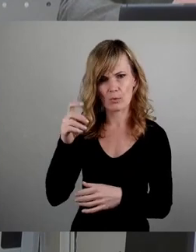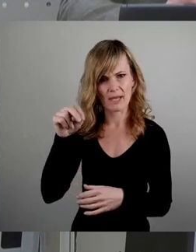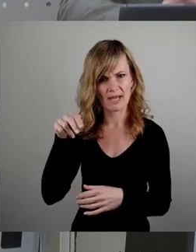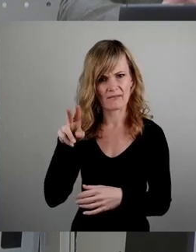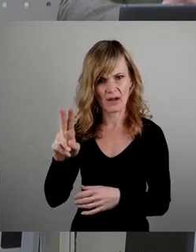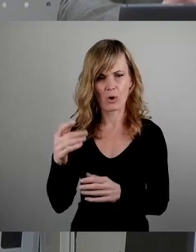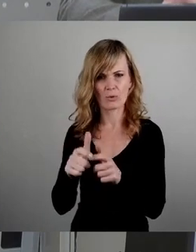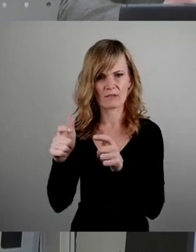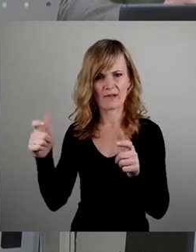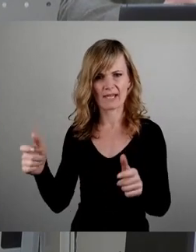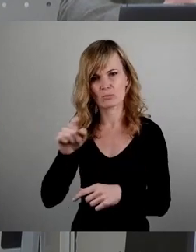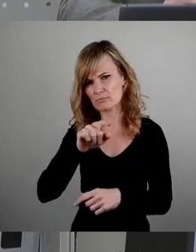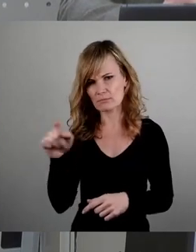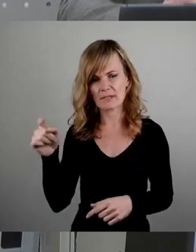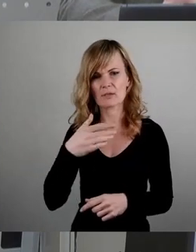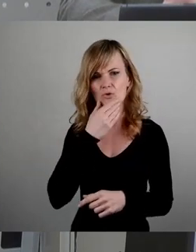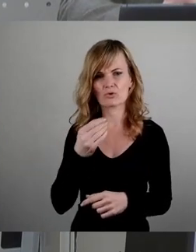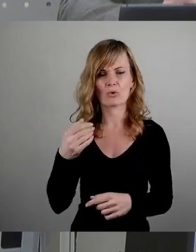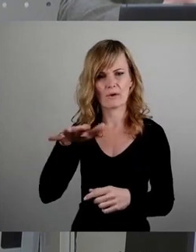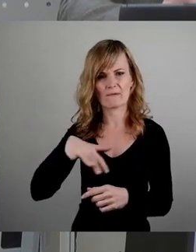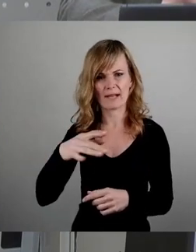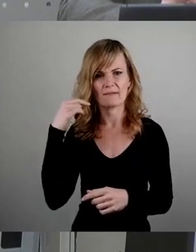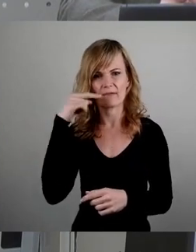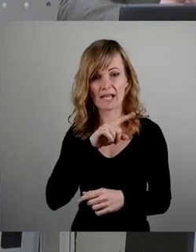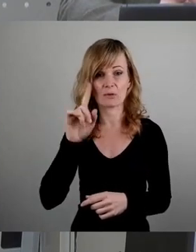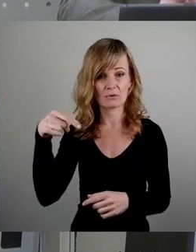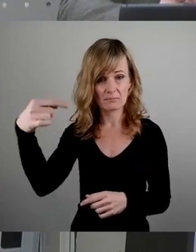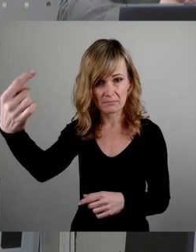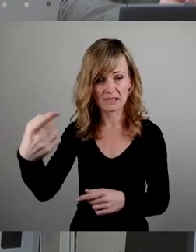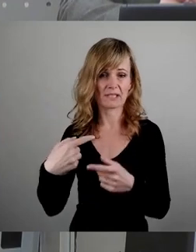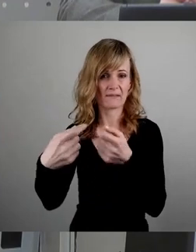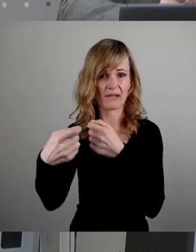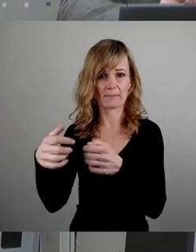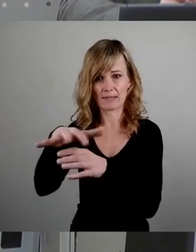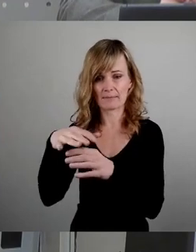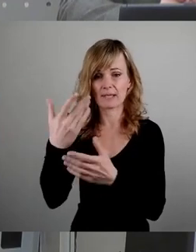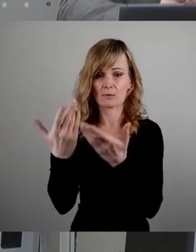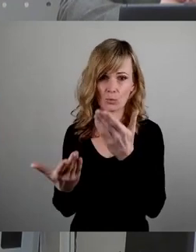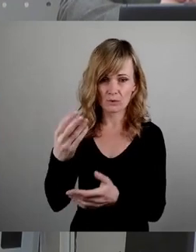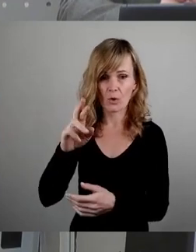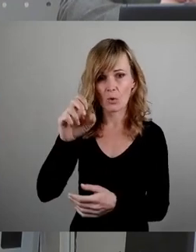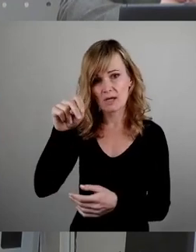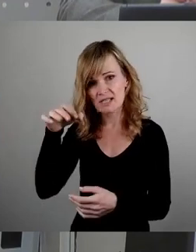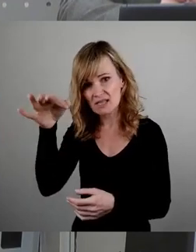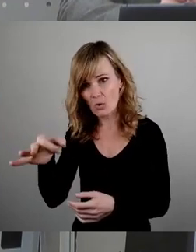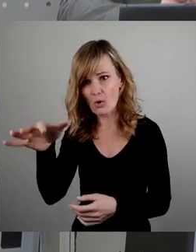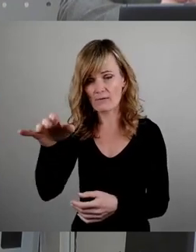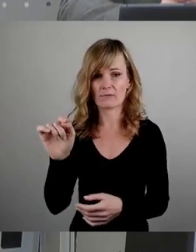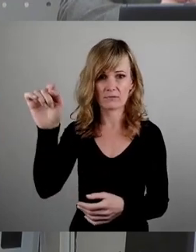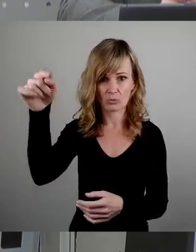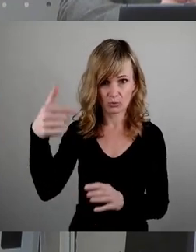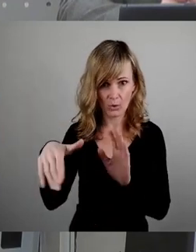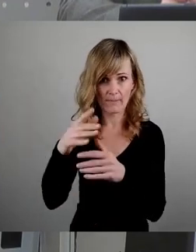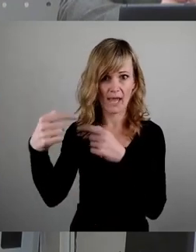ÖPNV-Ausweitung bis nach Schönfeld-Weißig und selbst vielleicht bis ins Gewerbegebiet oder sogar nach Rossendorf, weil dort wird sich auch noch mehr entwickeln,